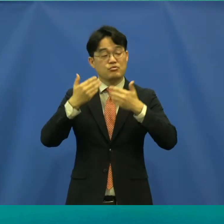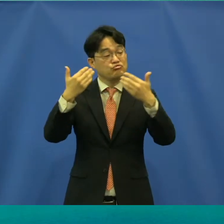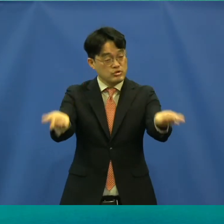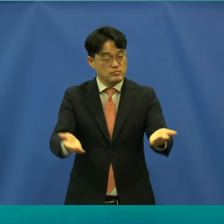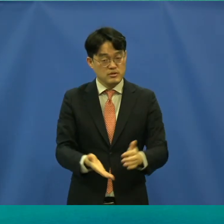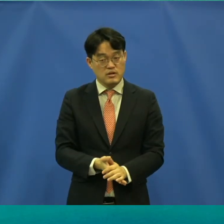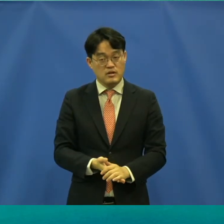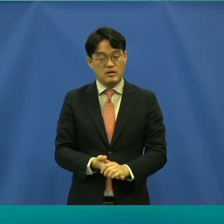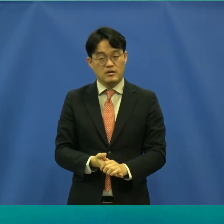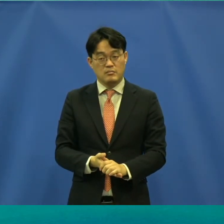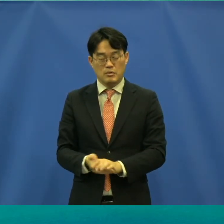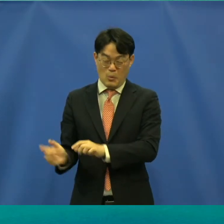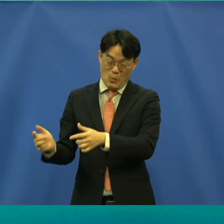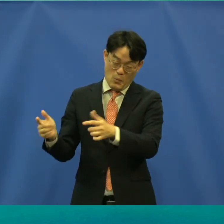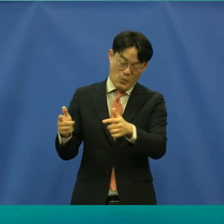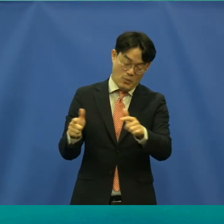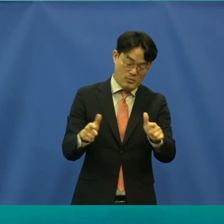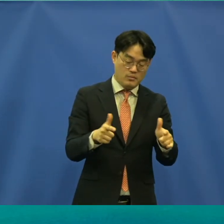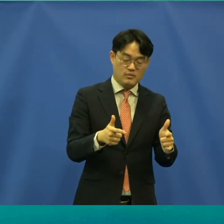말씀하십니다.